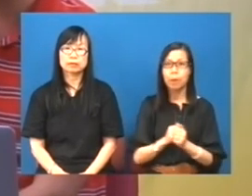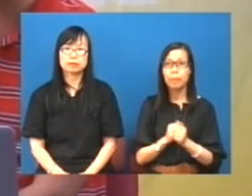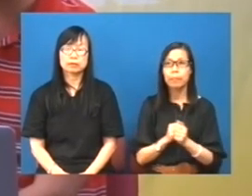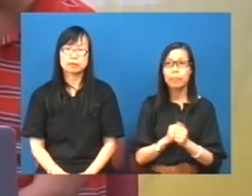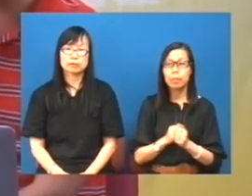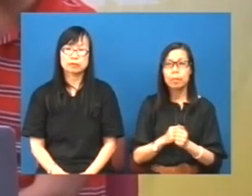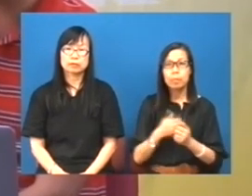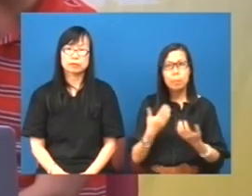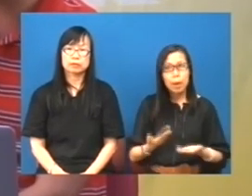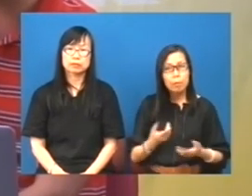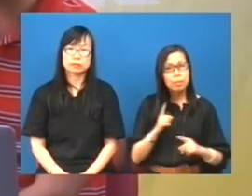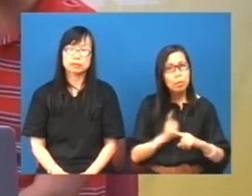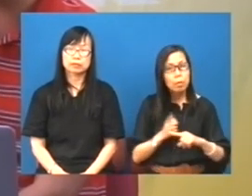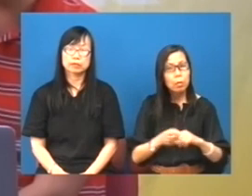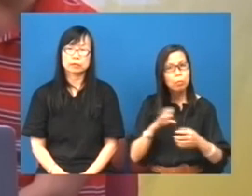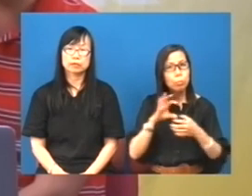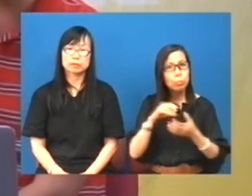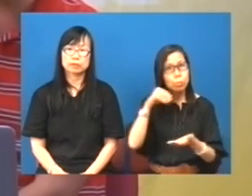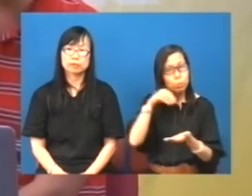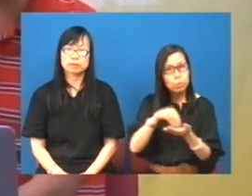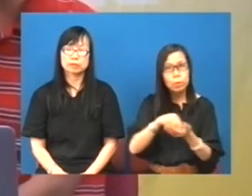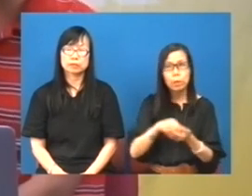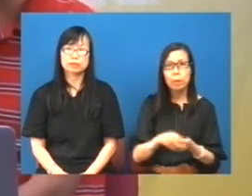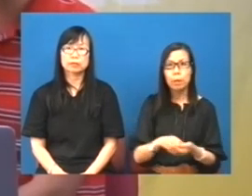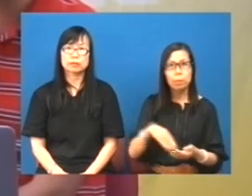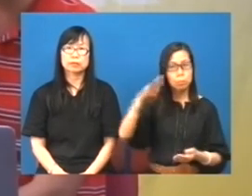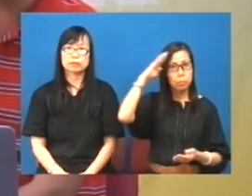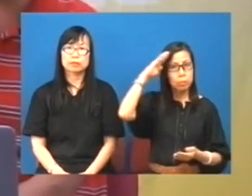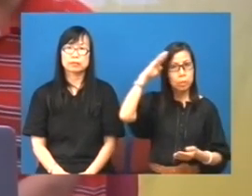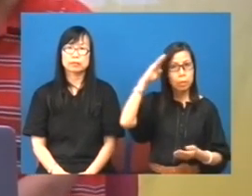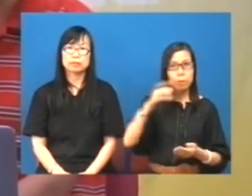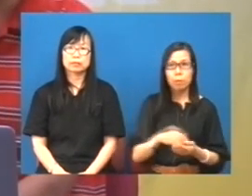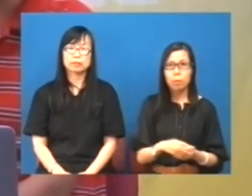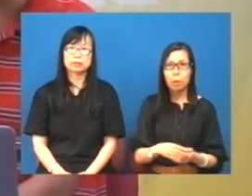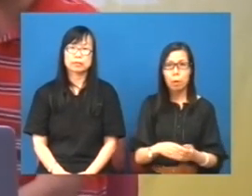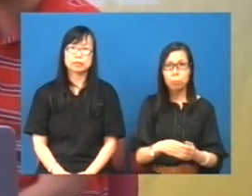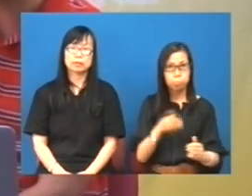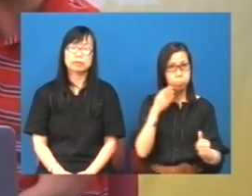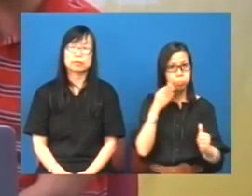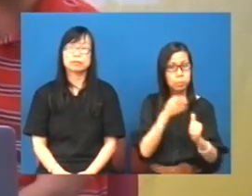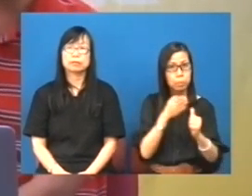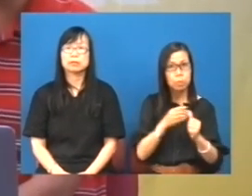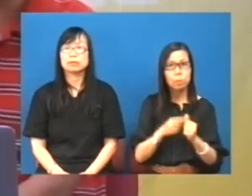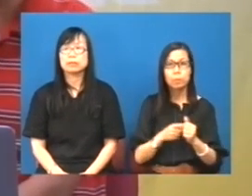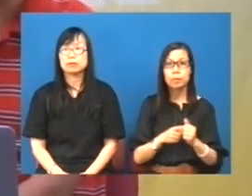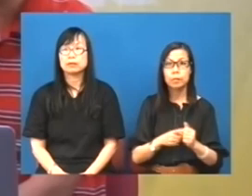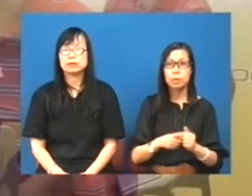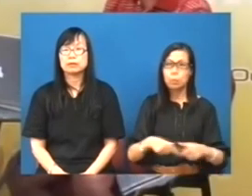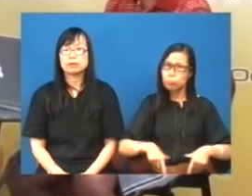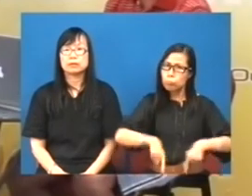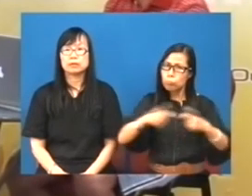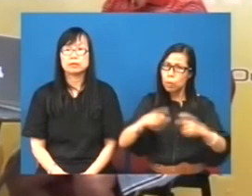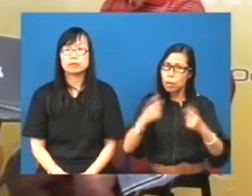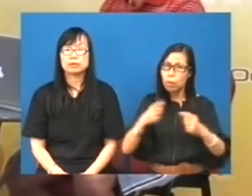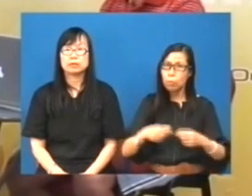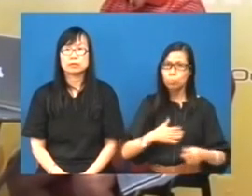言但其實有關鍵就是說其實當時警方為何不是針對關青年而是針對林老師這